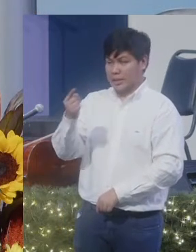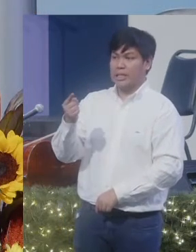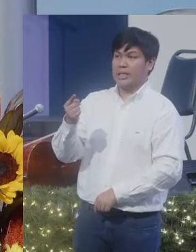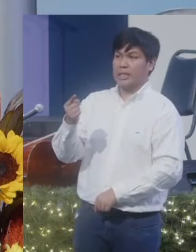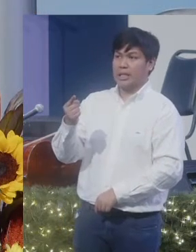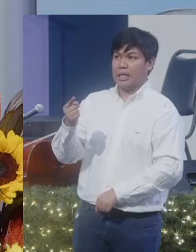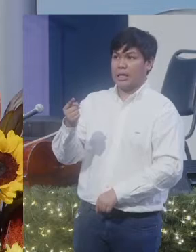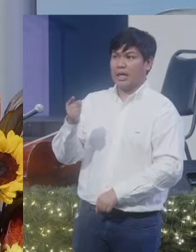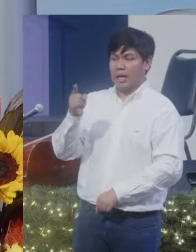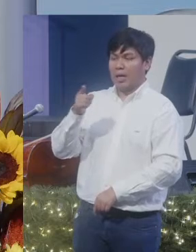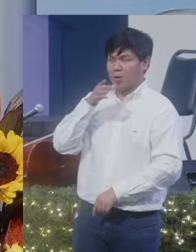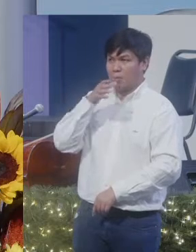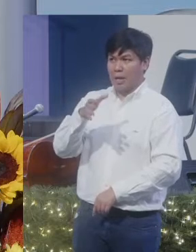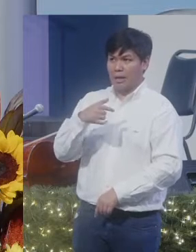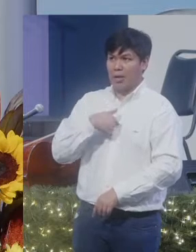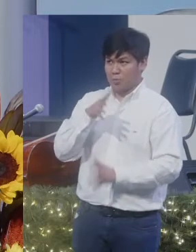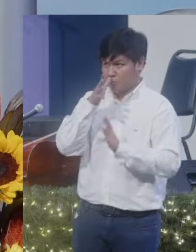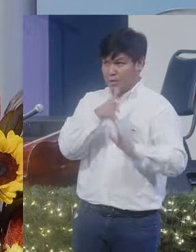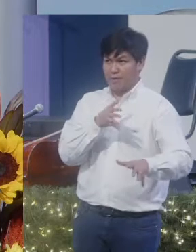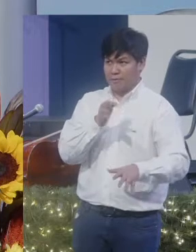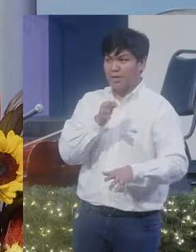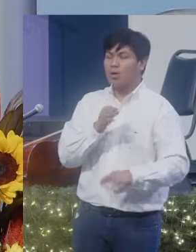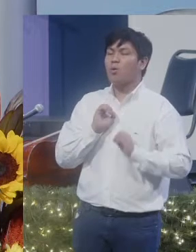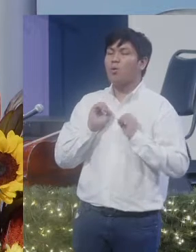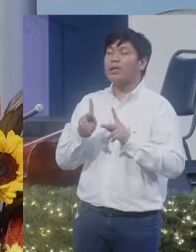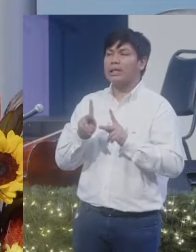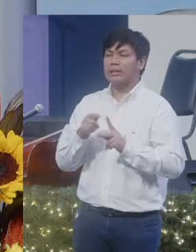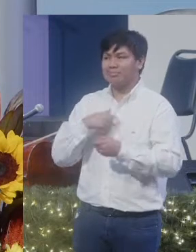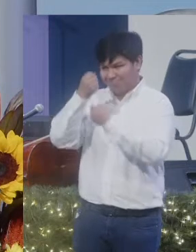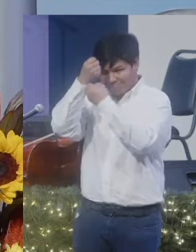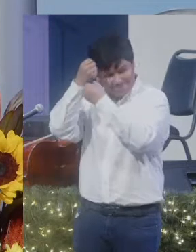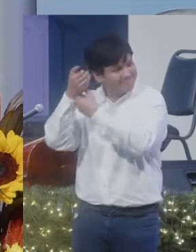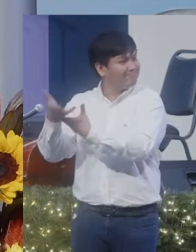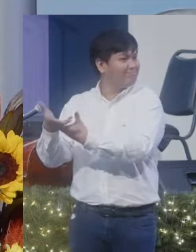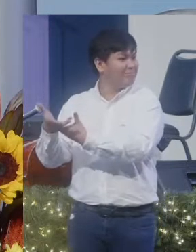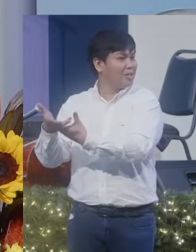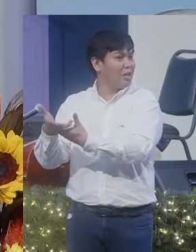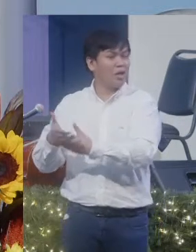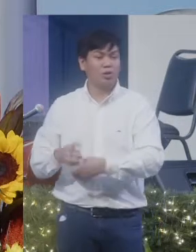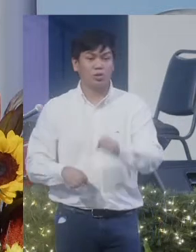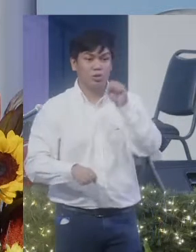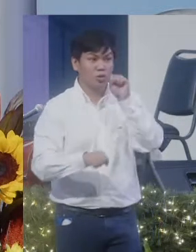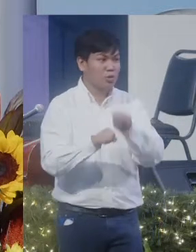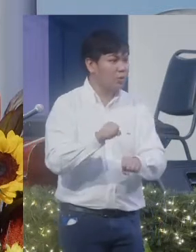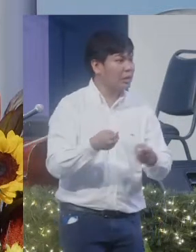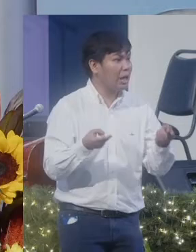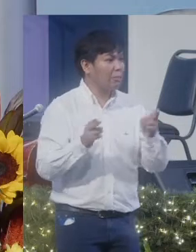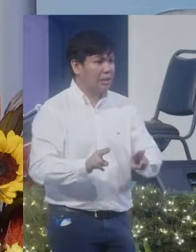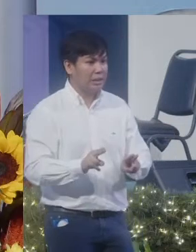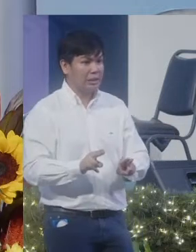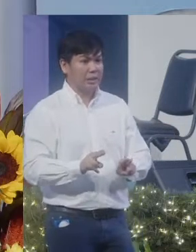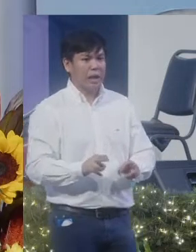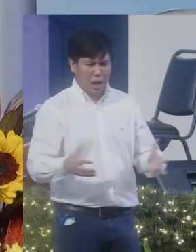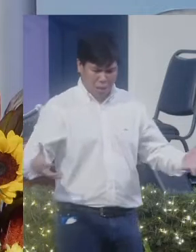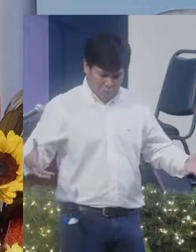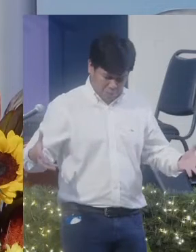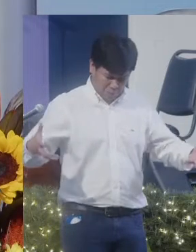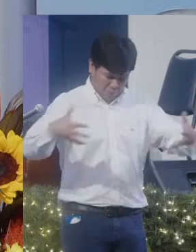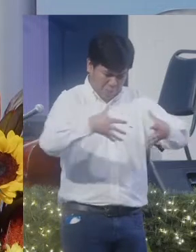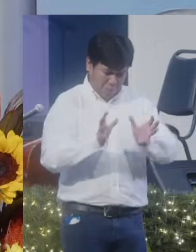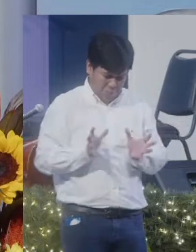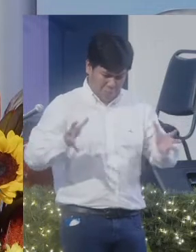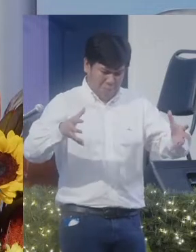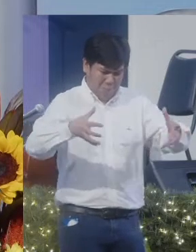isang mirakulong pagkakahuli ng mga isda, ang kanilang nakita. Ang pagliligtas ng Diyos ay